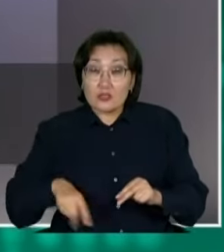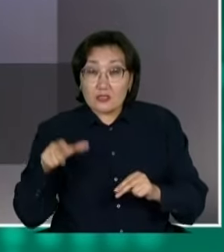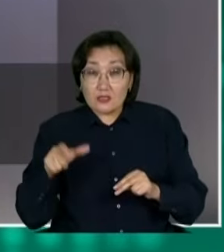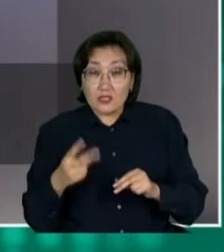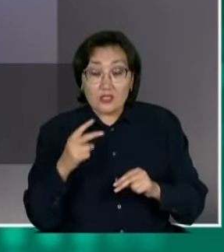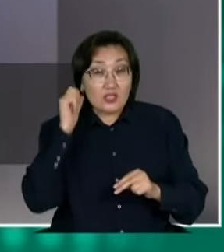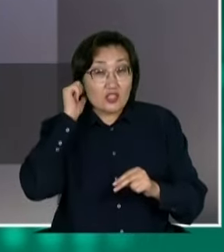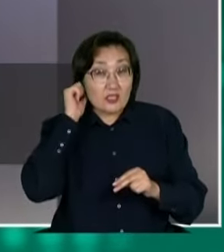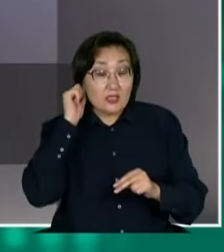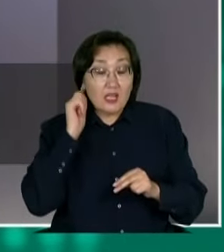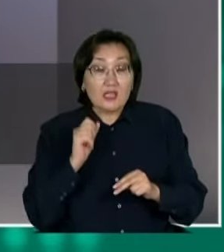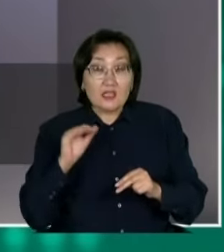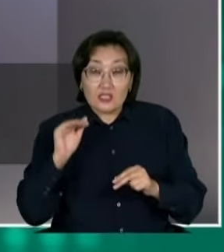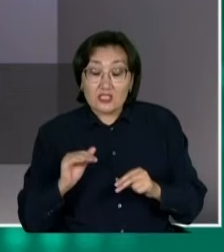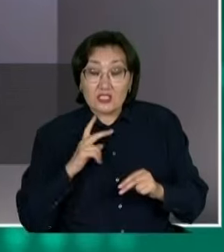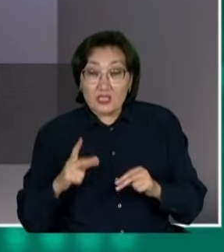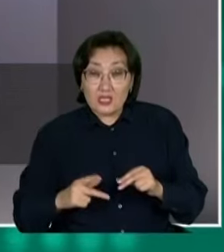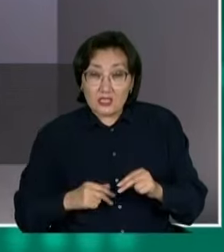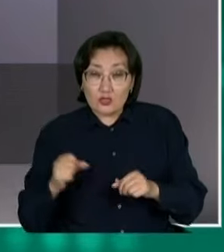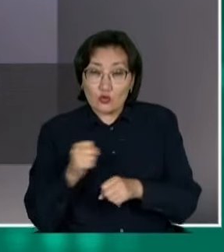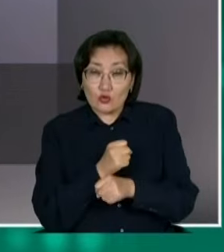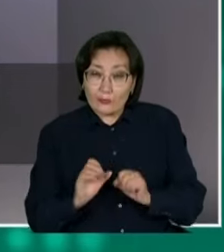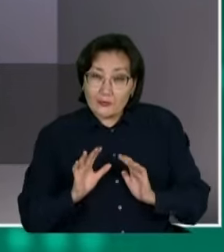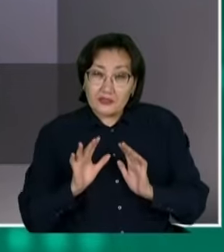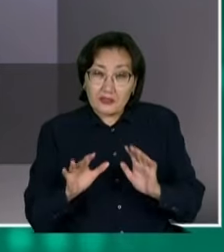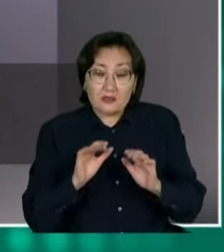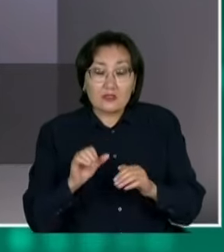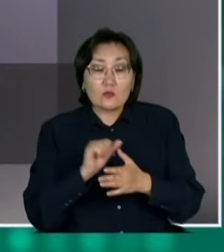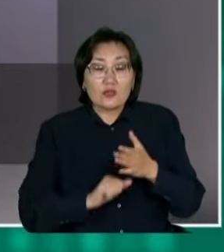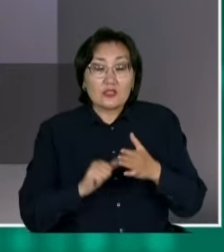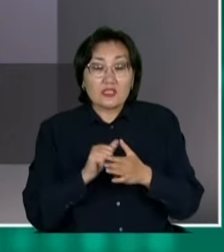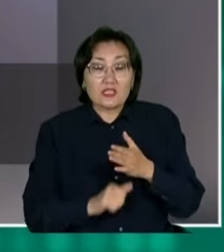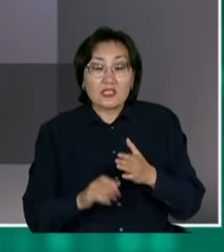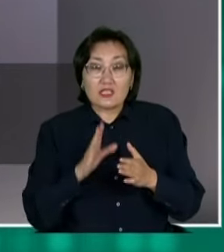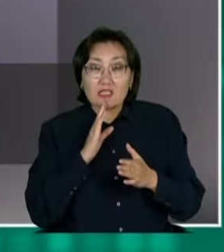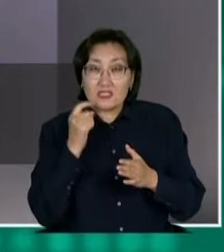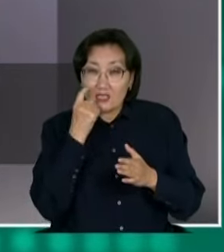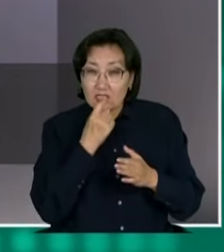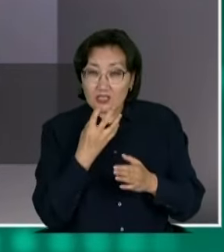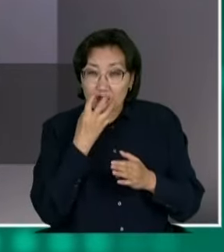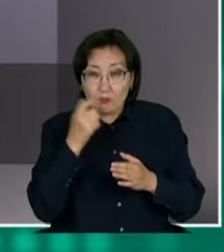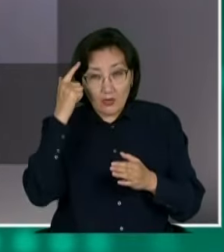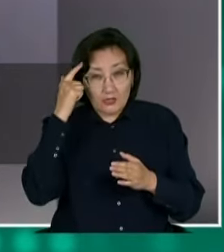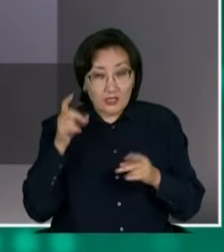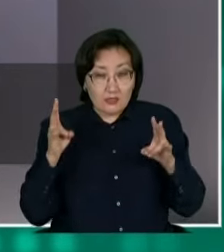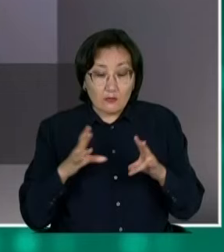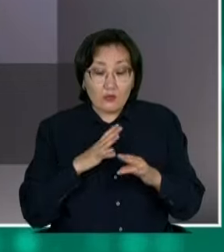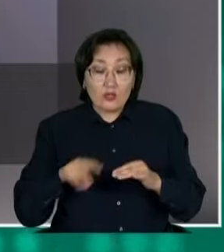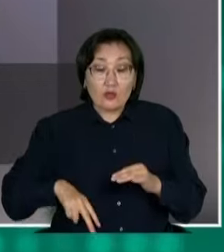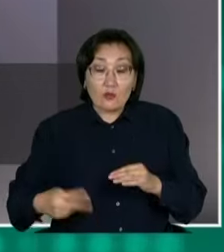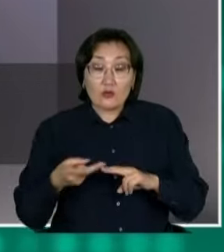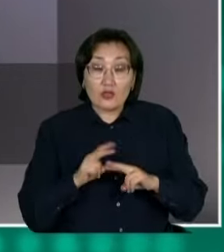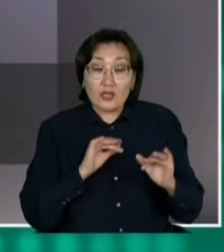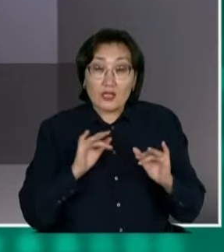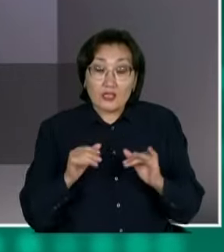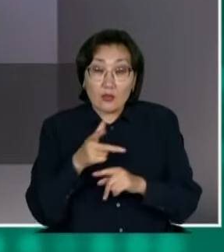2 жастағы кішкентай қызды ұрып итеріп жіберген еді. Салдарынан баланың ерні ісіп, маңдайына зақым келген. Тәрбиешінің бұл әрекеті бейне